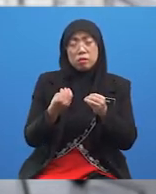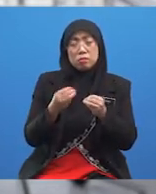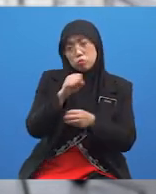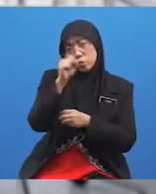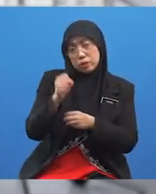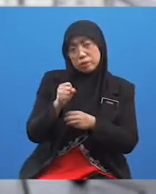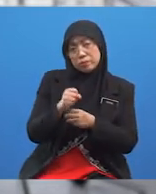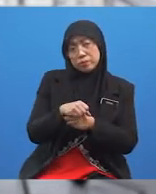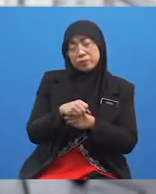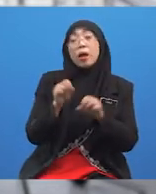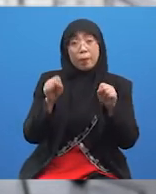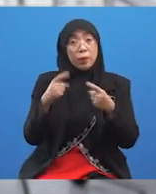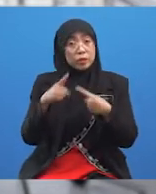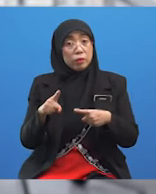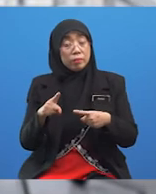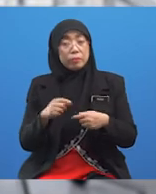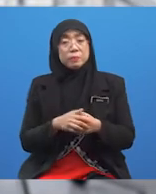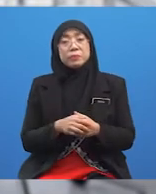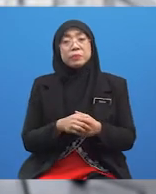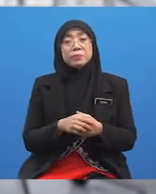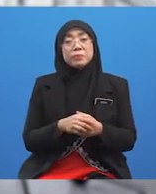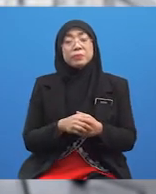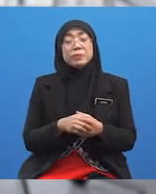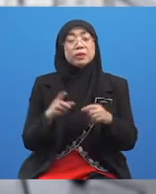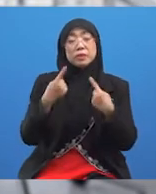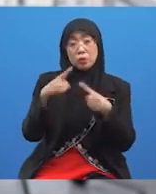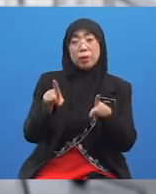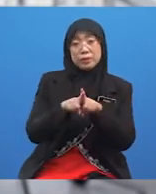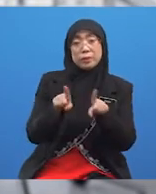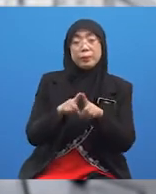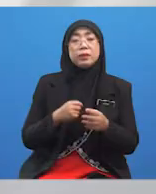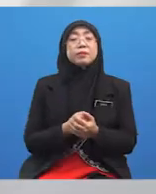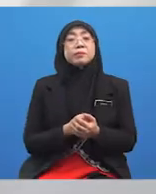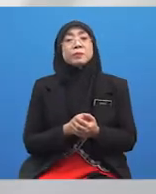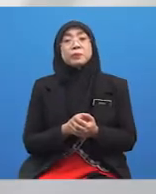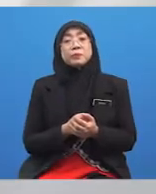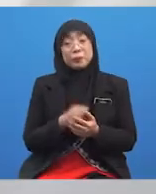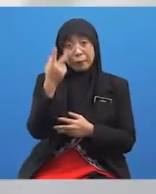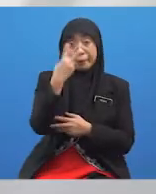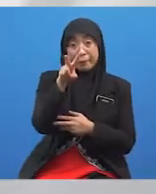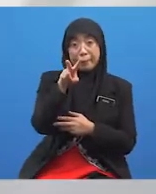pula pelajar tidak menjawab? Mari kita lihat cadangan jawapan.